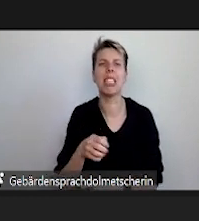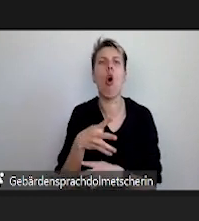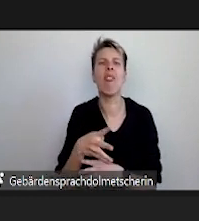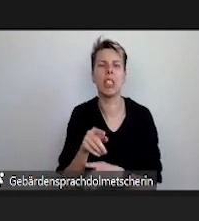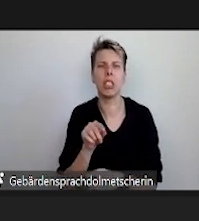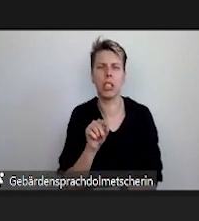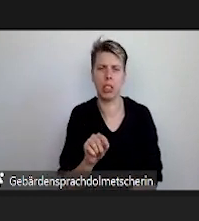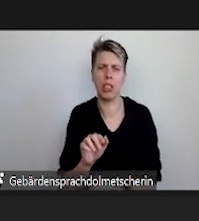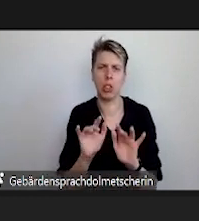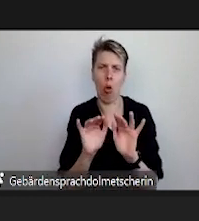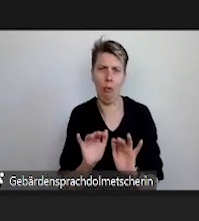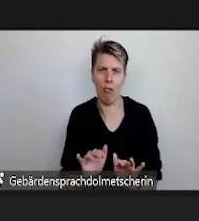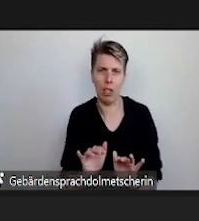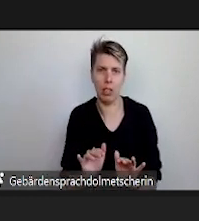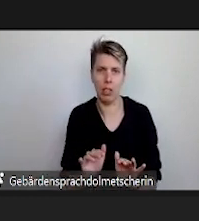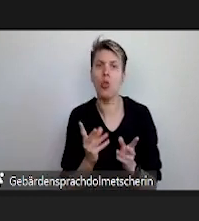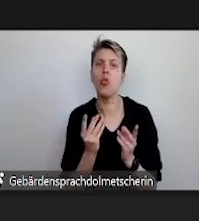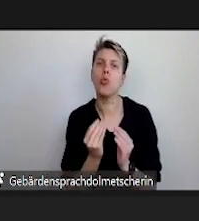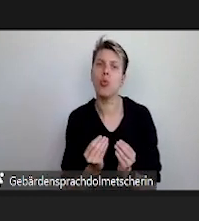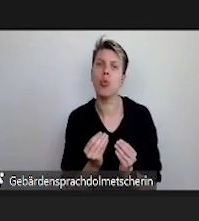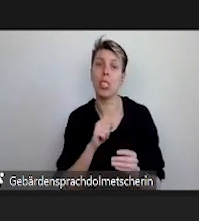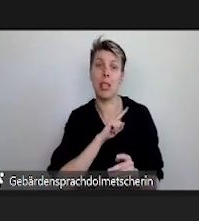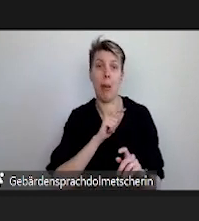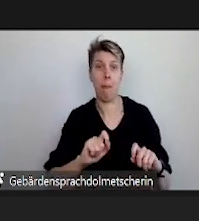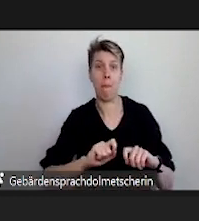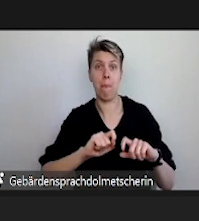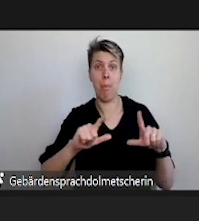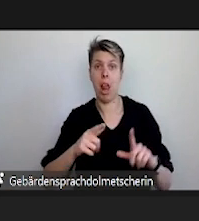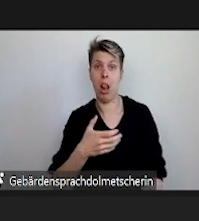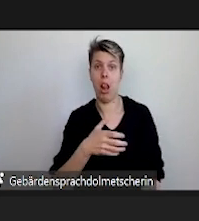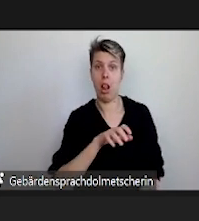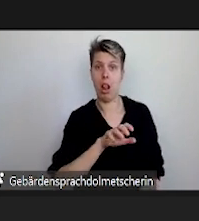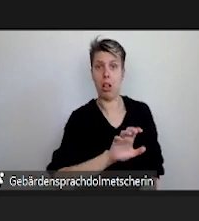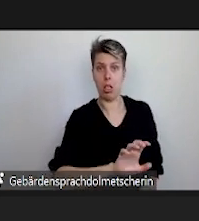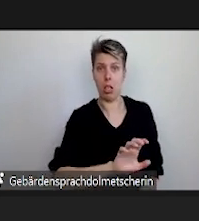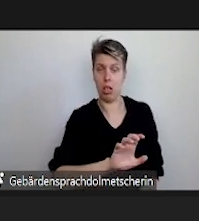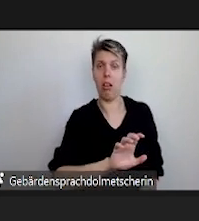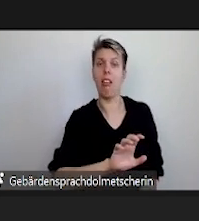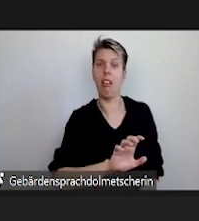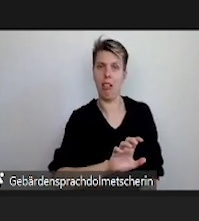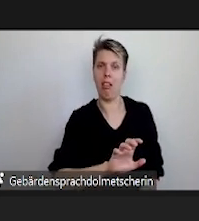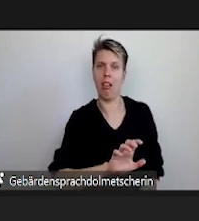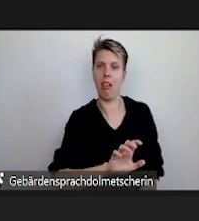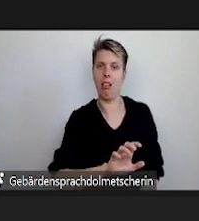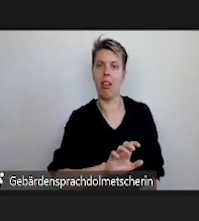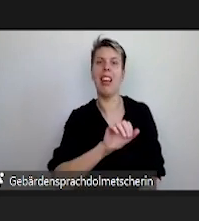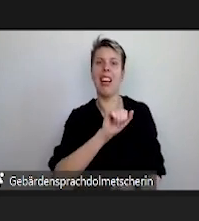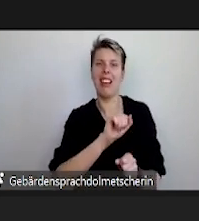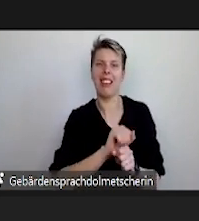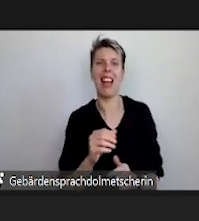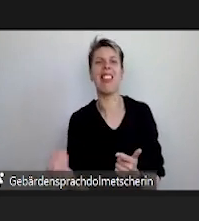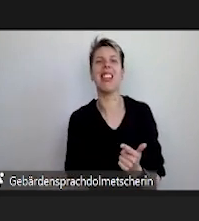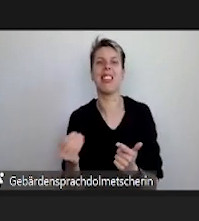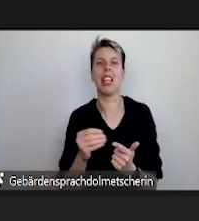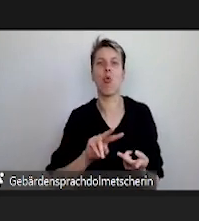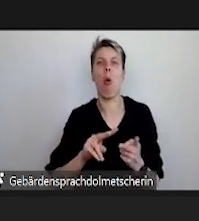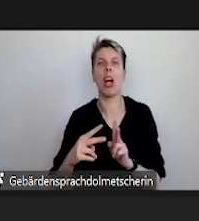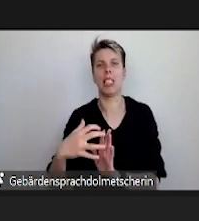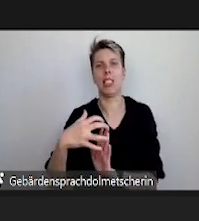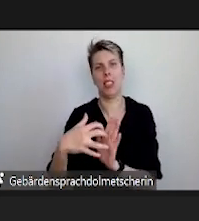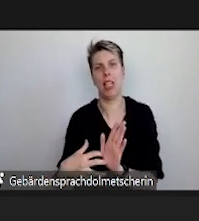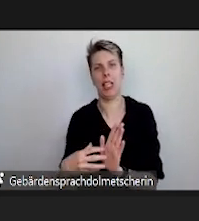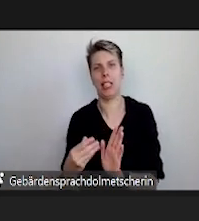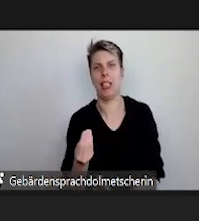bietet, dass Sie, wenn Sie ein Bild einstellen in Ihre Anwendung, auch da einen Alternativtext einfügen können. In der Regel hilft da